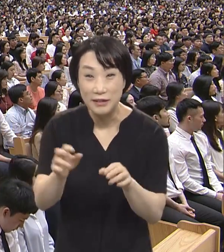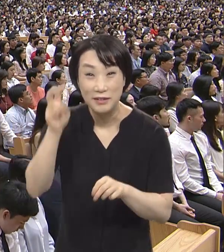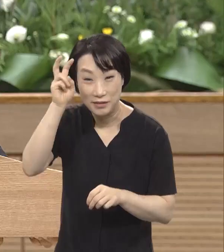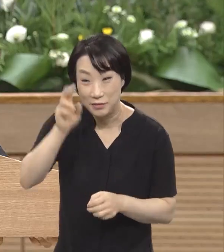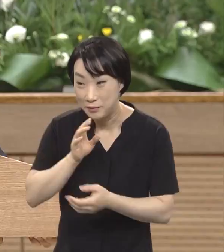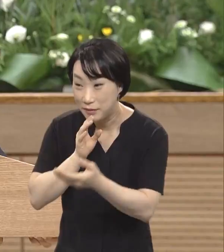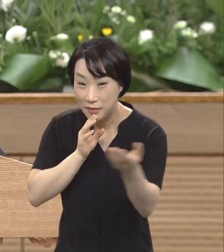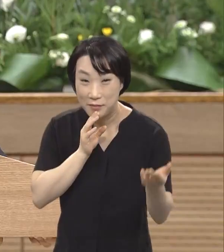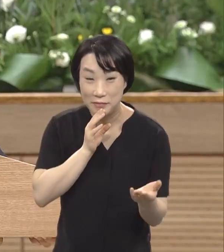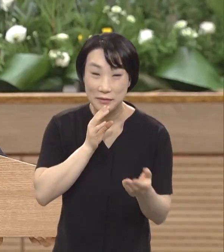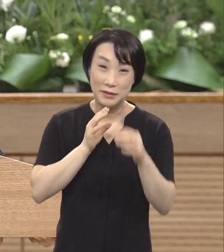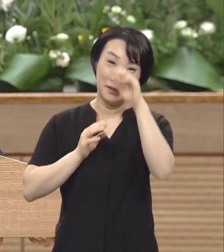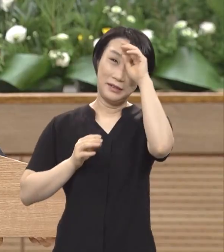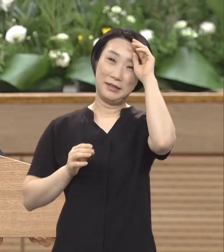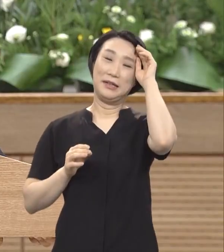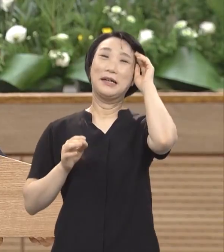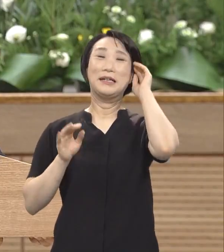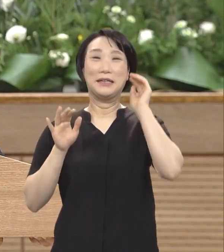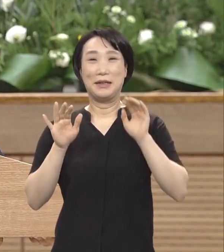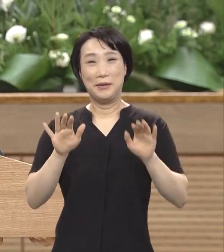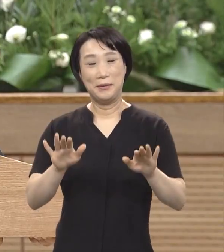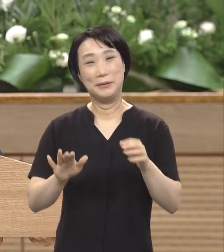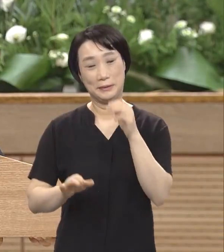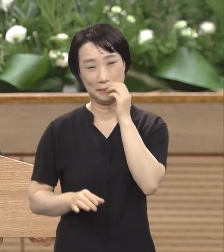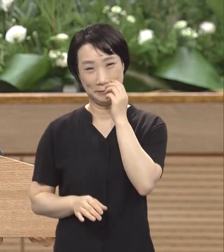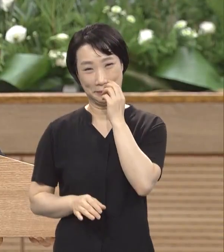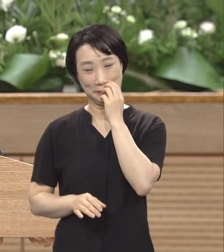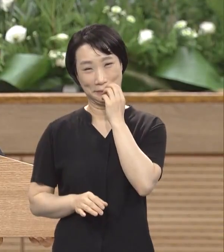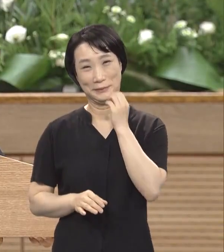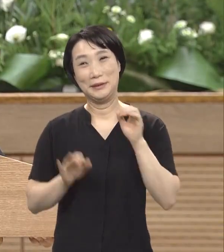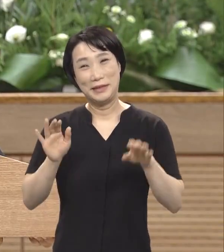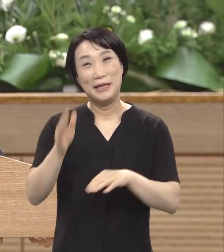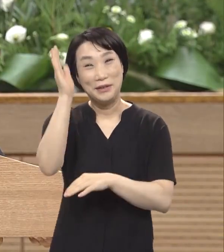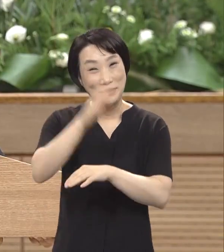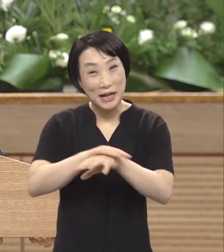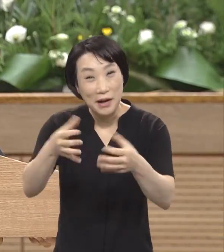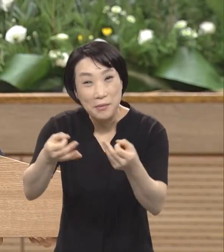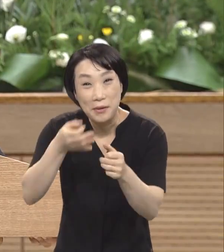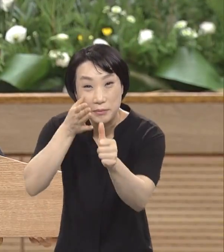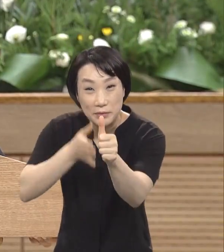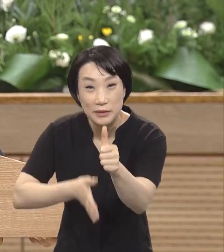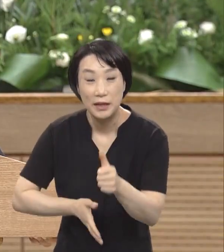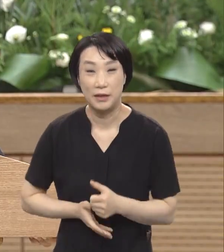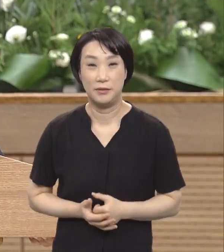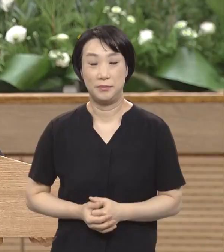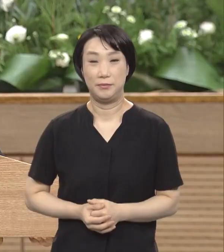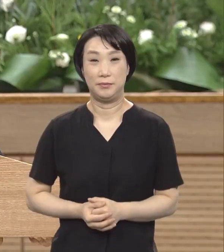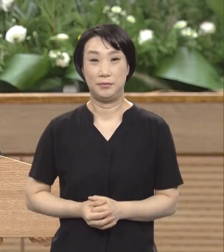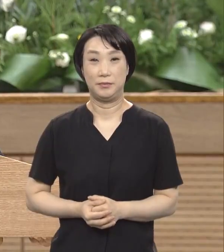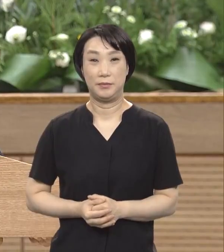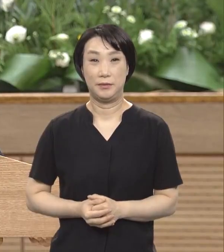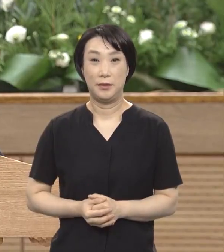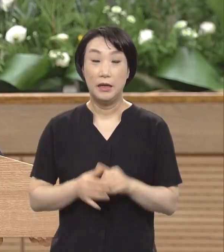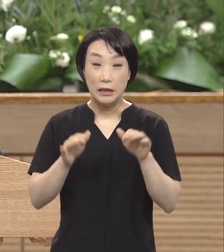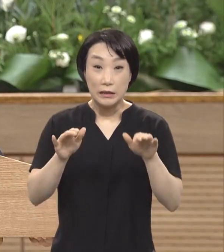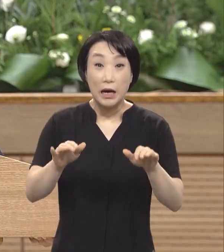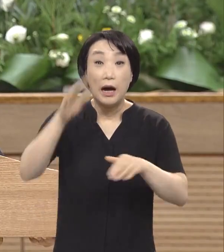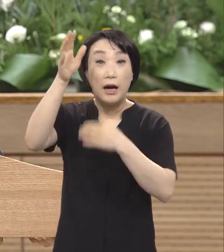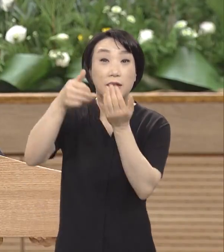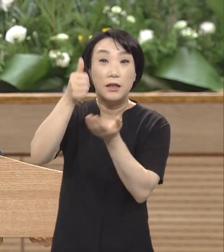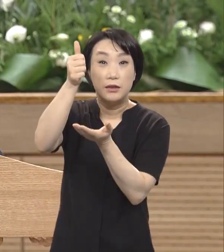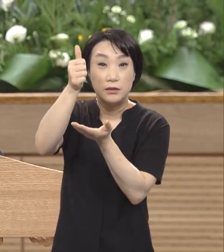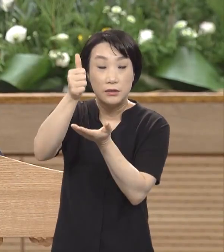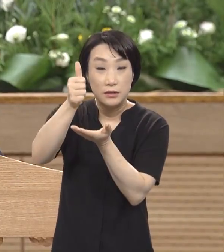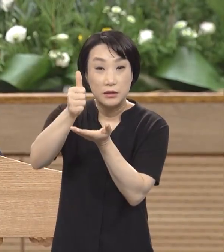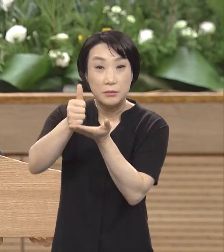자, 응? 오늘 잘 들으셔요. 하나님이